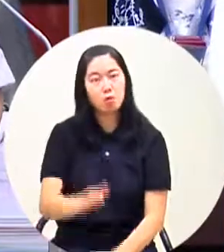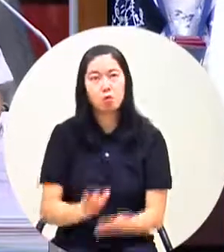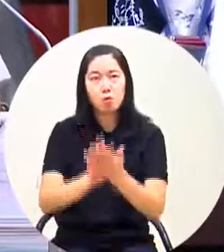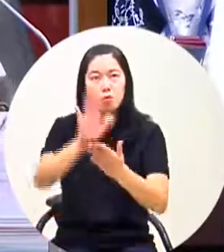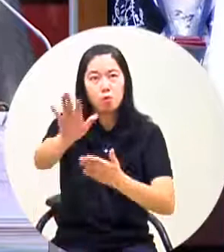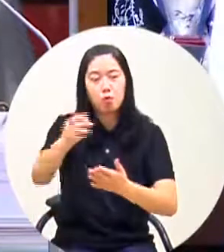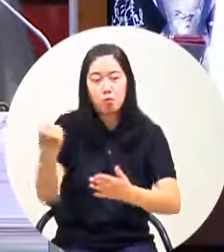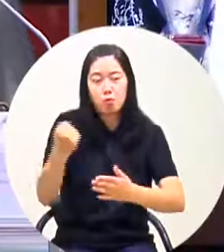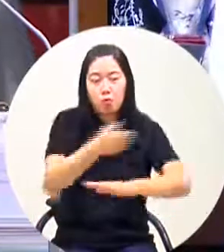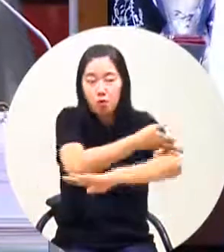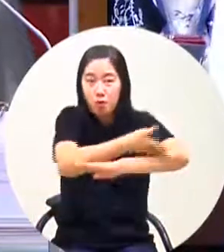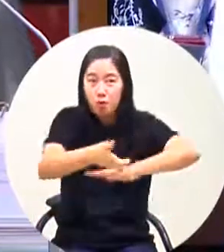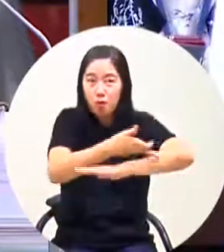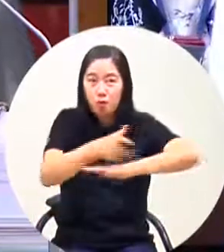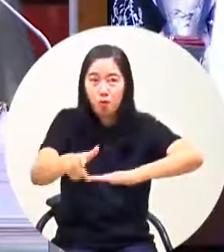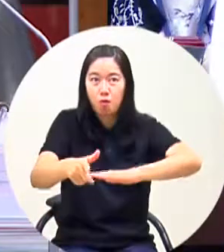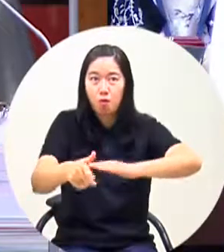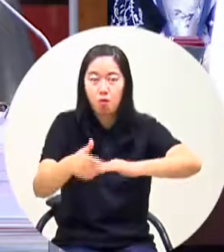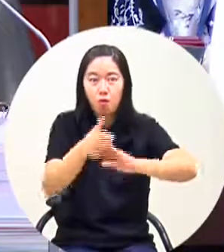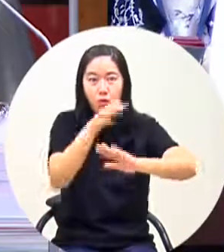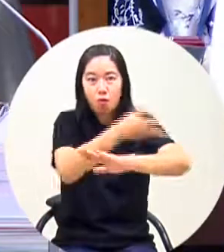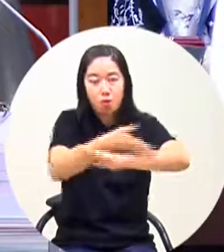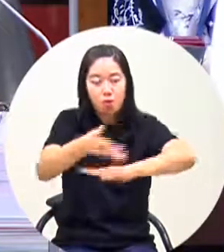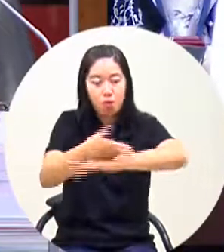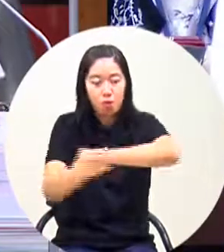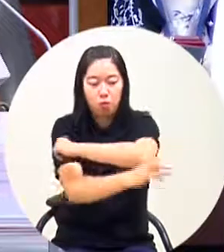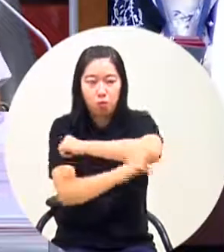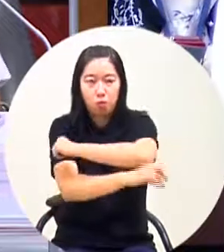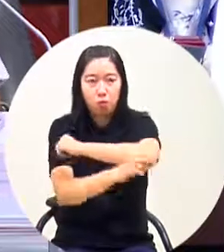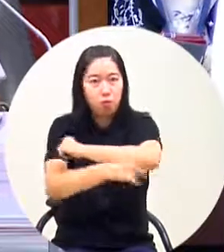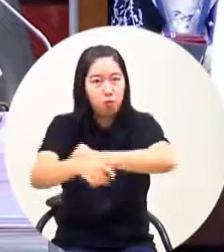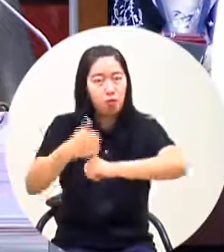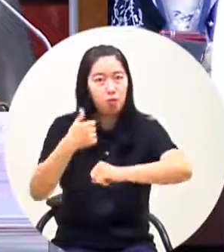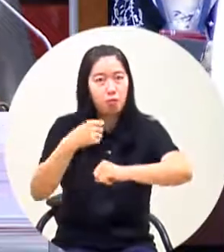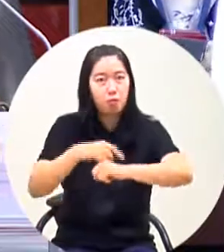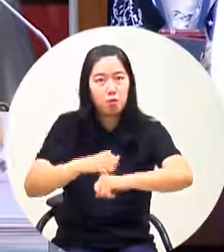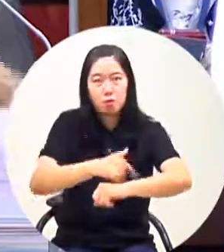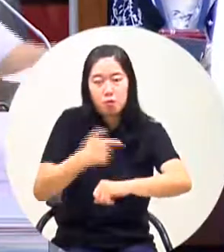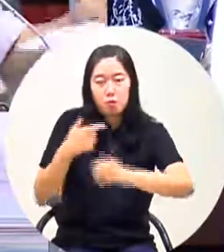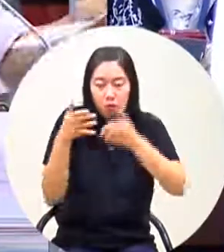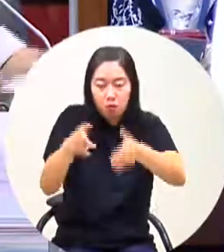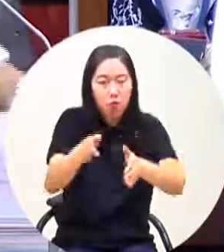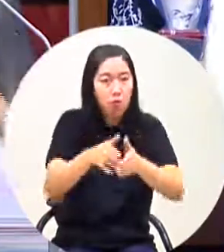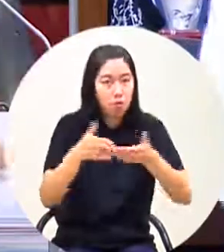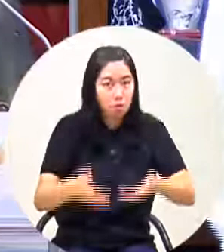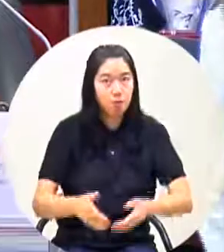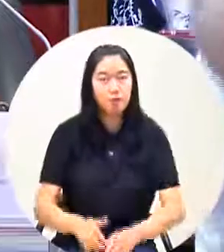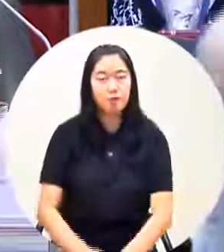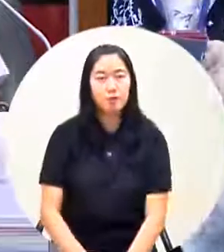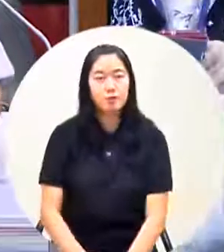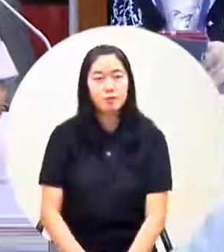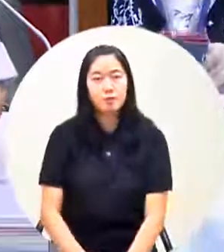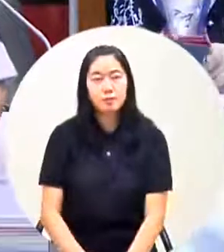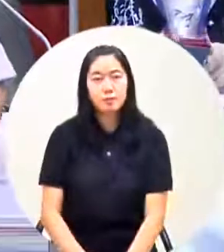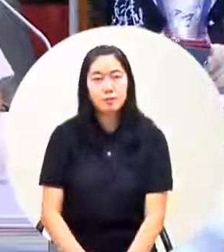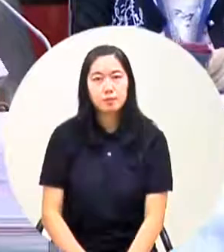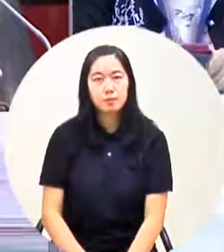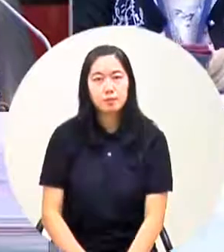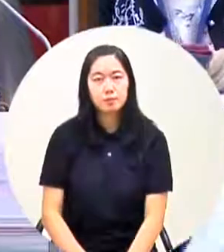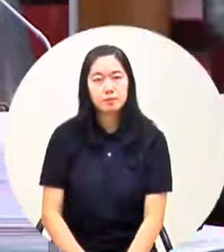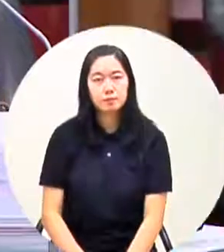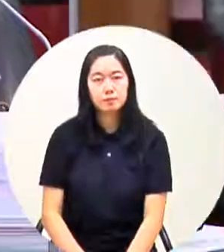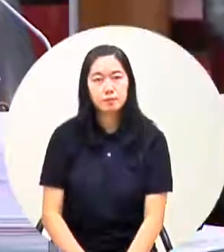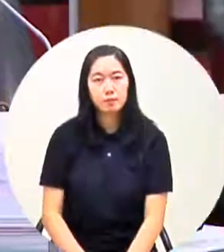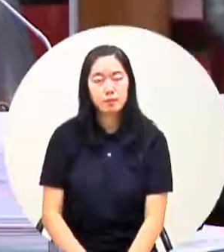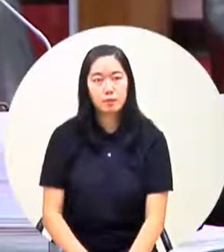一些排汇的这个汇水对我们后进溪非常非常的重要。好，局长请坐哈，谢谢你。啊，局